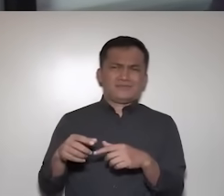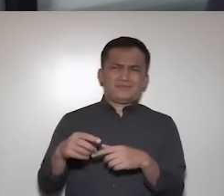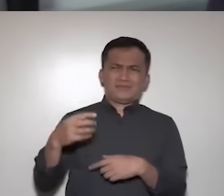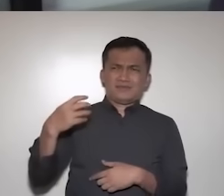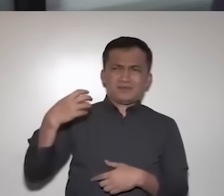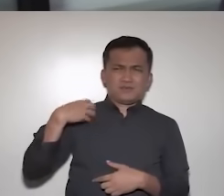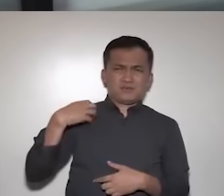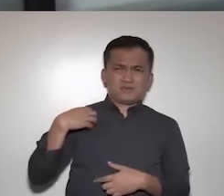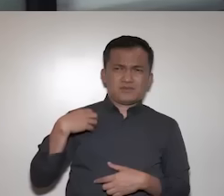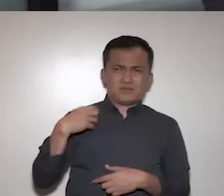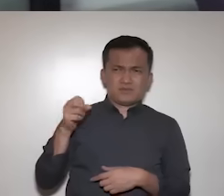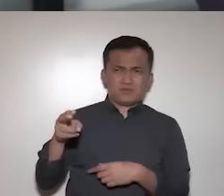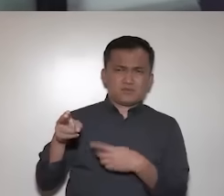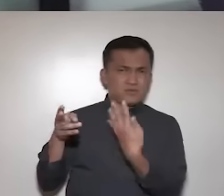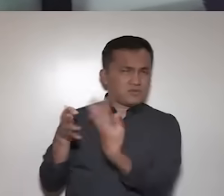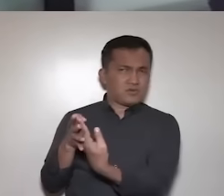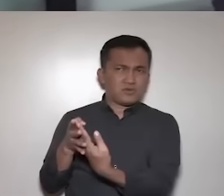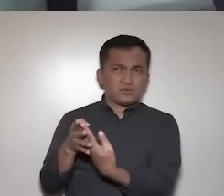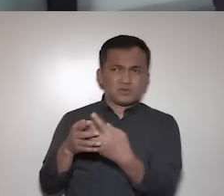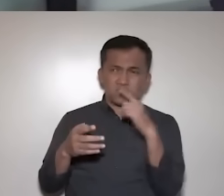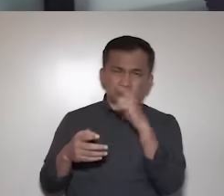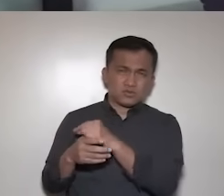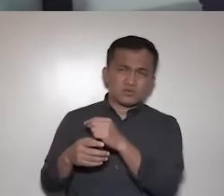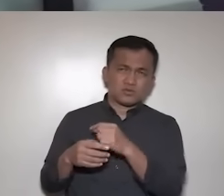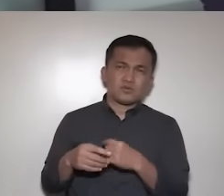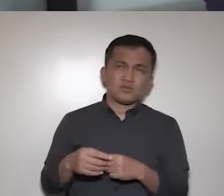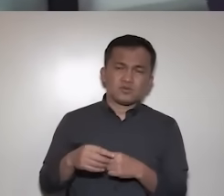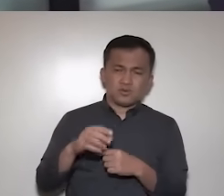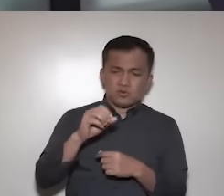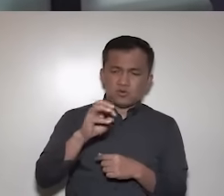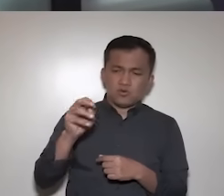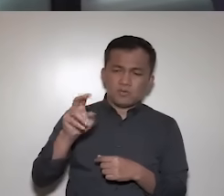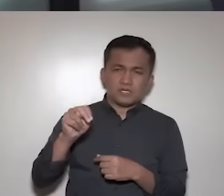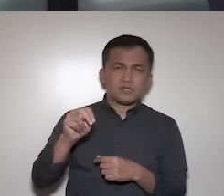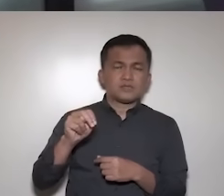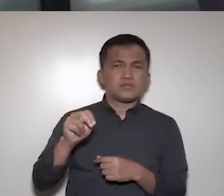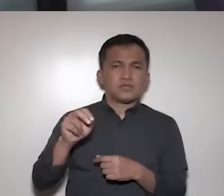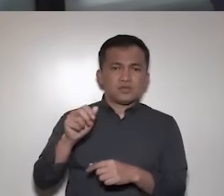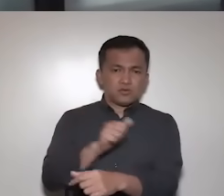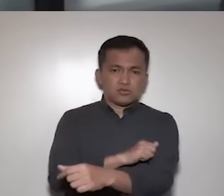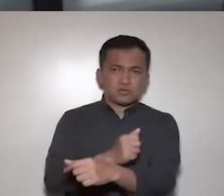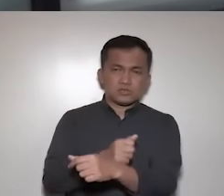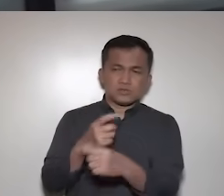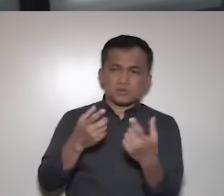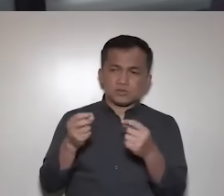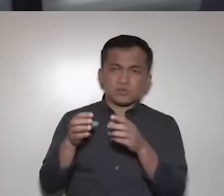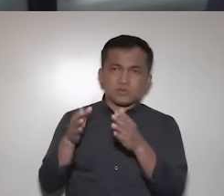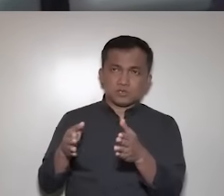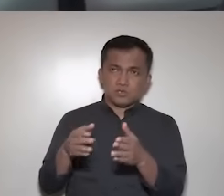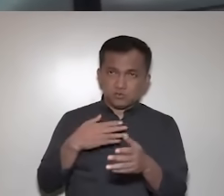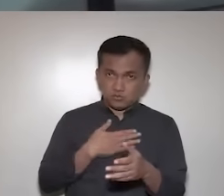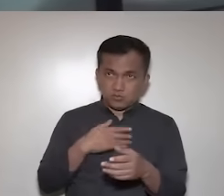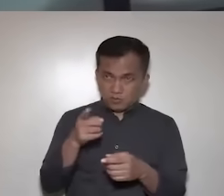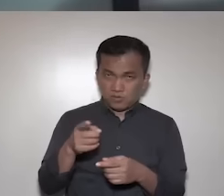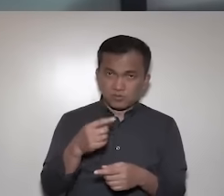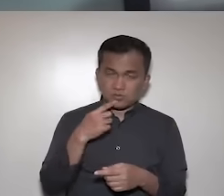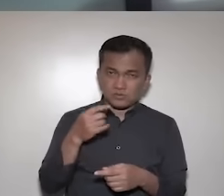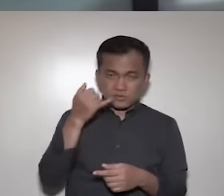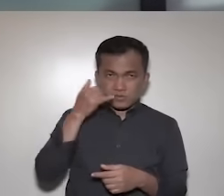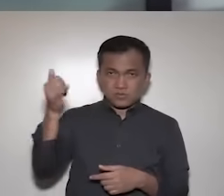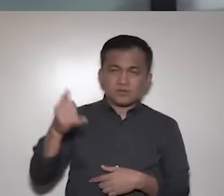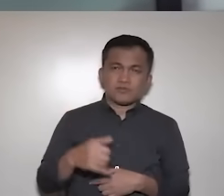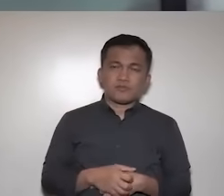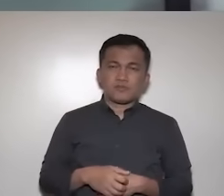ang pakukulong namin, susumbong namin sa Oman Authorities na siyang gumagawa ng paraan. Gusto mo? Tawagan nyo